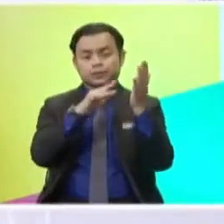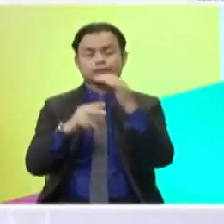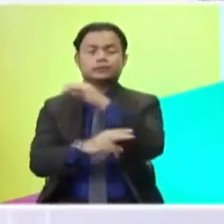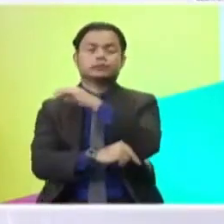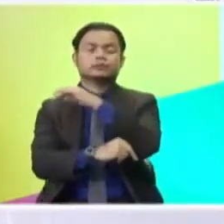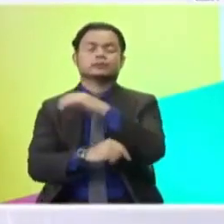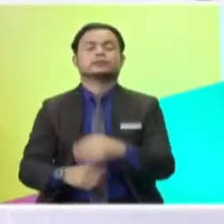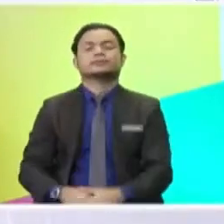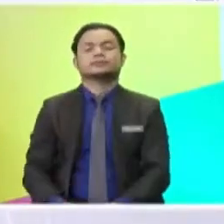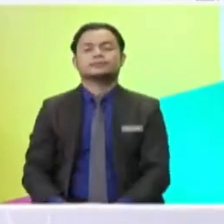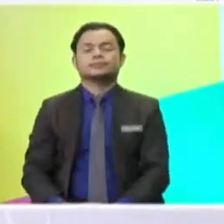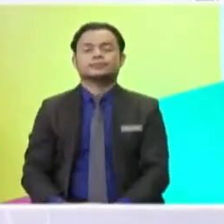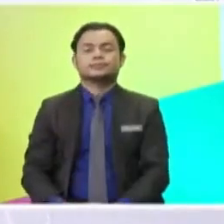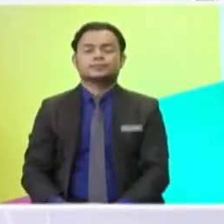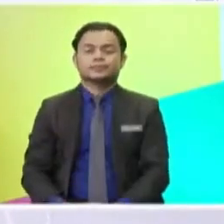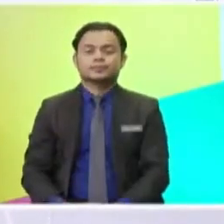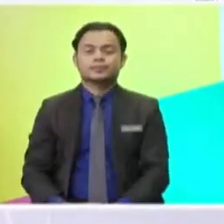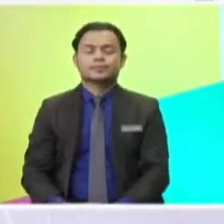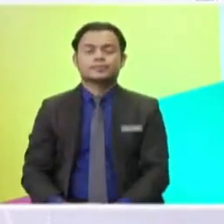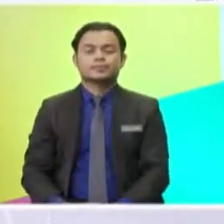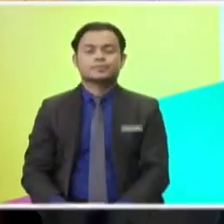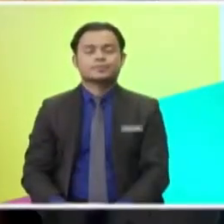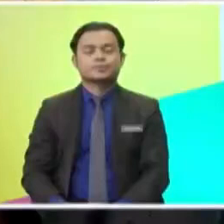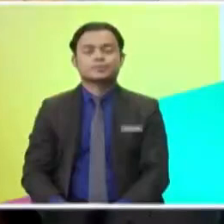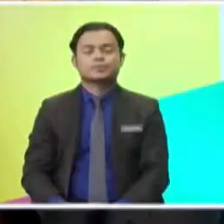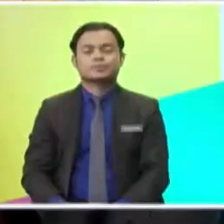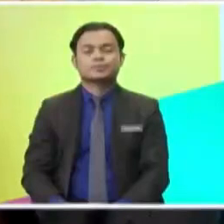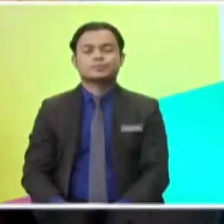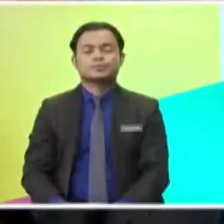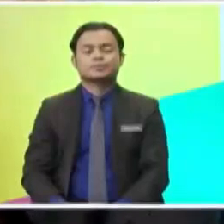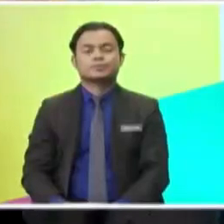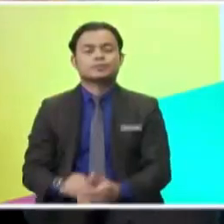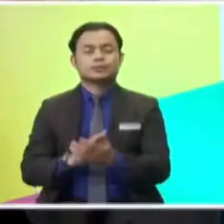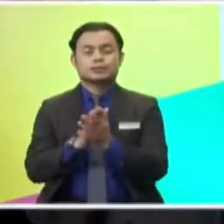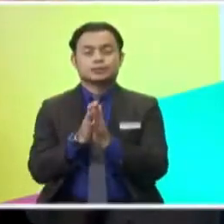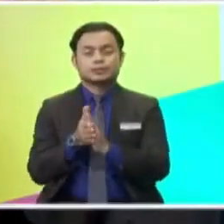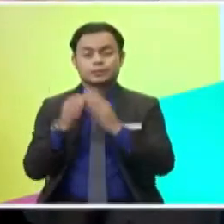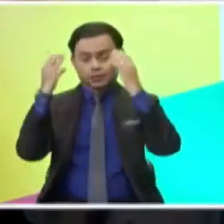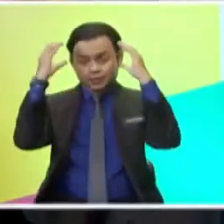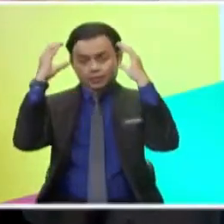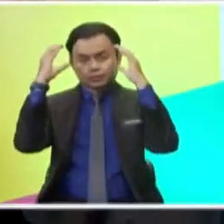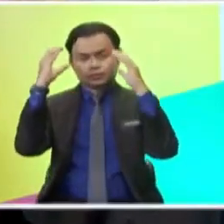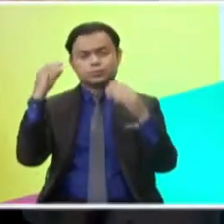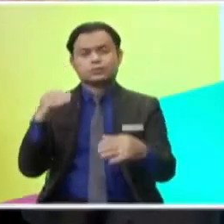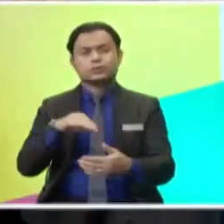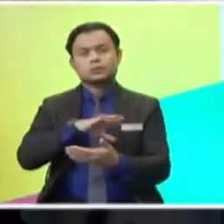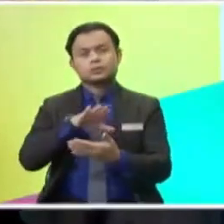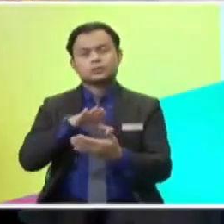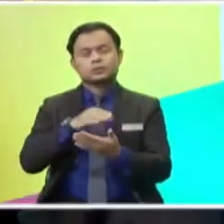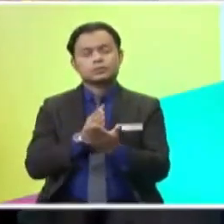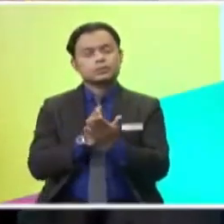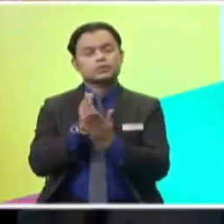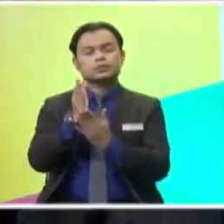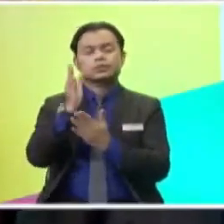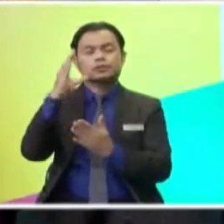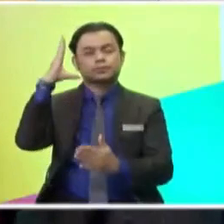Perlis. Macam itulah. Kita letakkan nama negeri di sebelah kod nombor itu. Jadi Cikgu Zakaria, sepanjang pengalaman, adakah ini merupakan satu